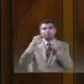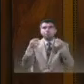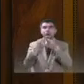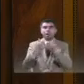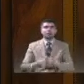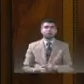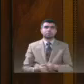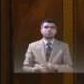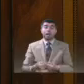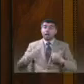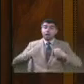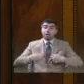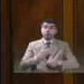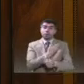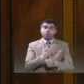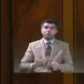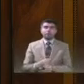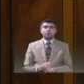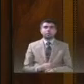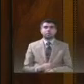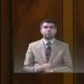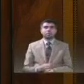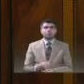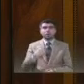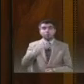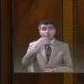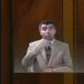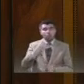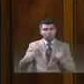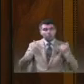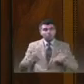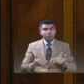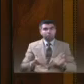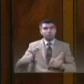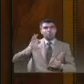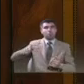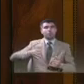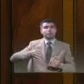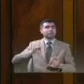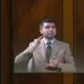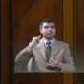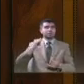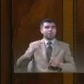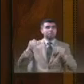رئيس الحكومة، إن الموضوعية تقتضي أن نضع الأمور في سياقها،